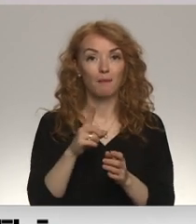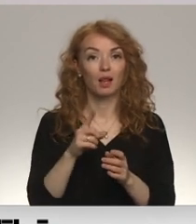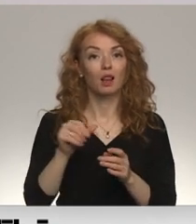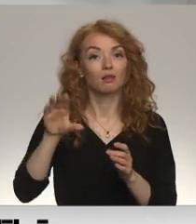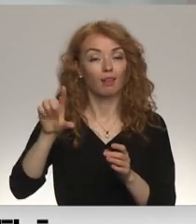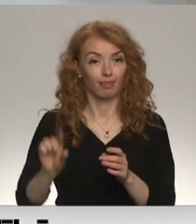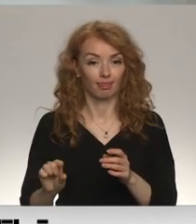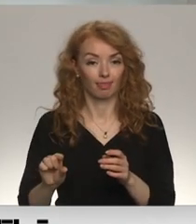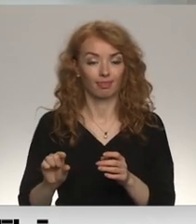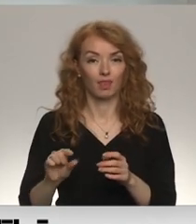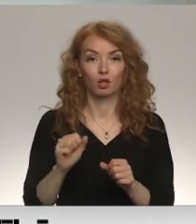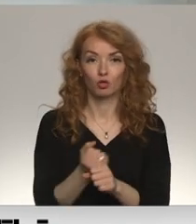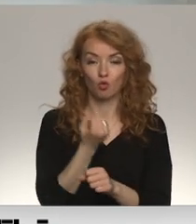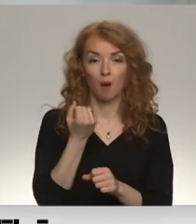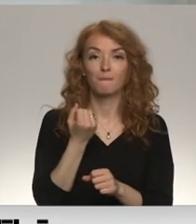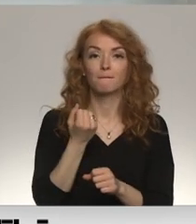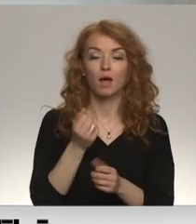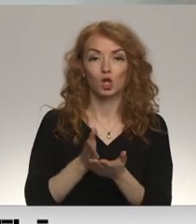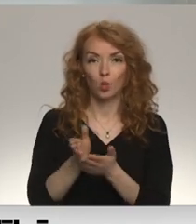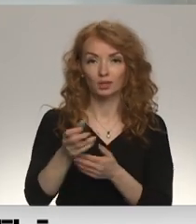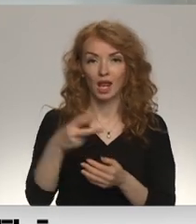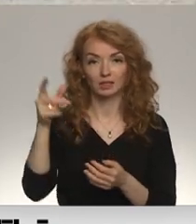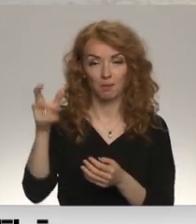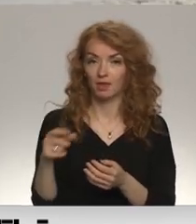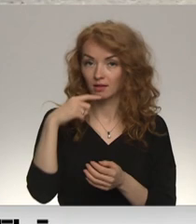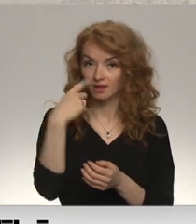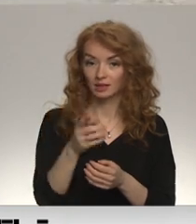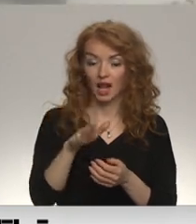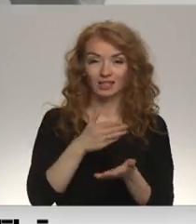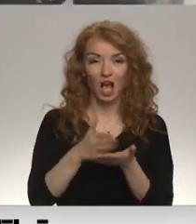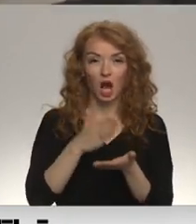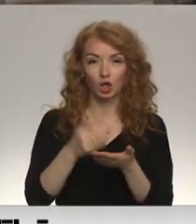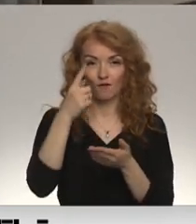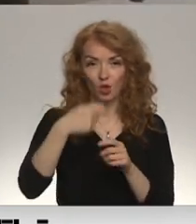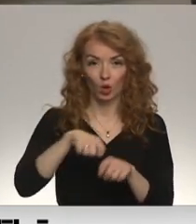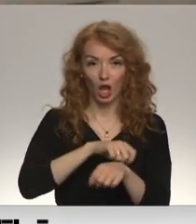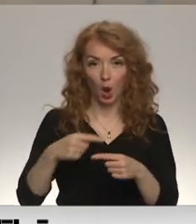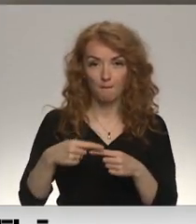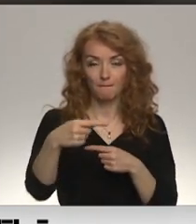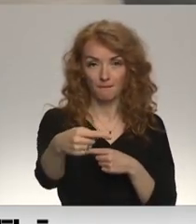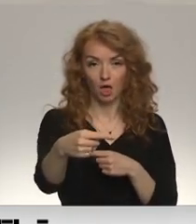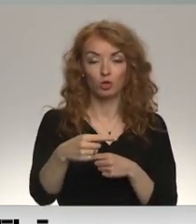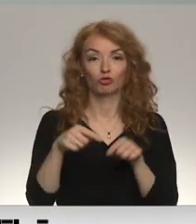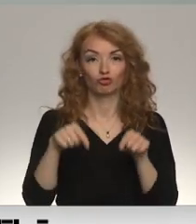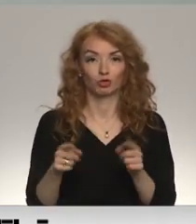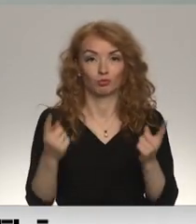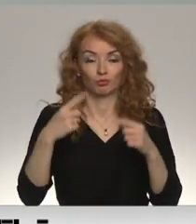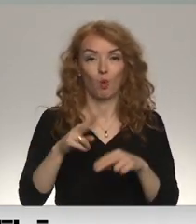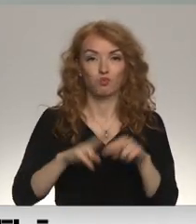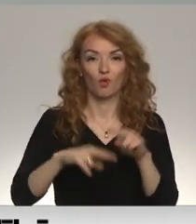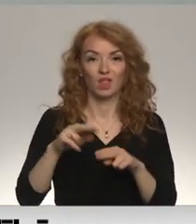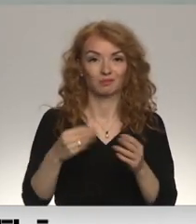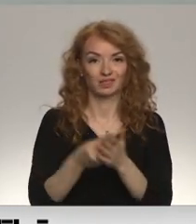uzturēšanas jomā. Tomēr, kā norāda nozares eksperti, lai sakārtotu 1 kilometru grants ceļa, ņemot vērā šā brīža būvniecības